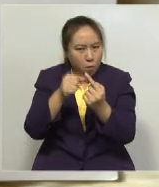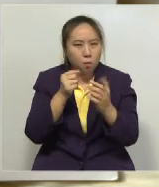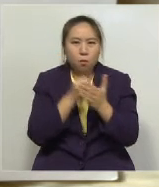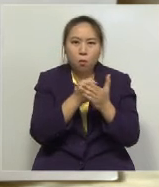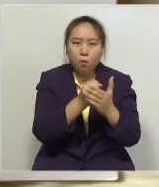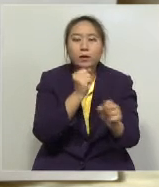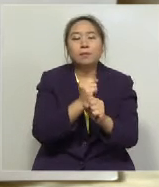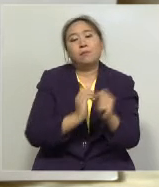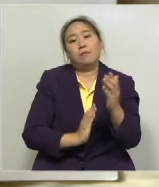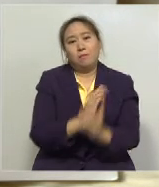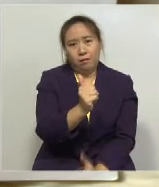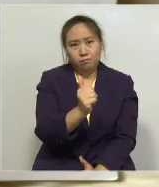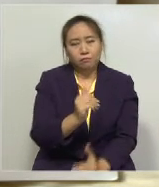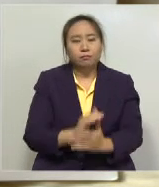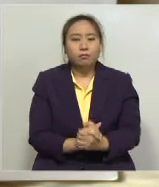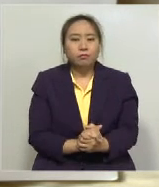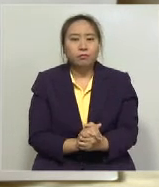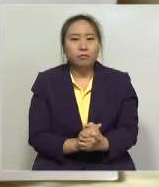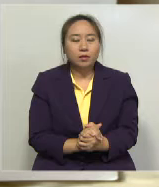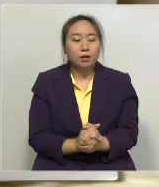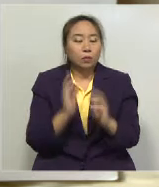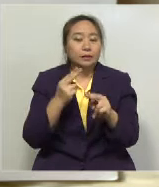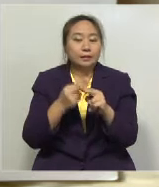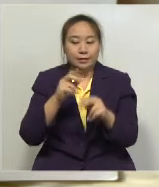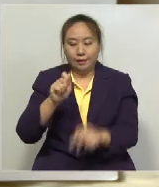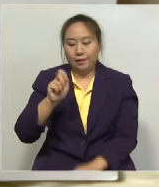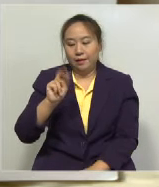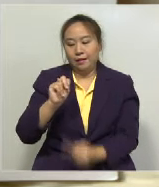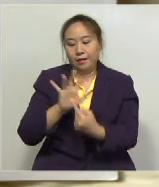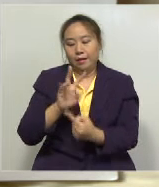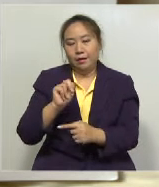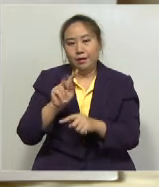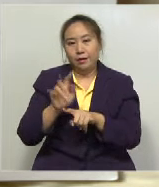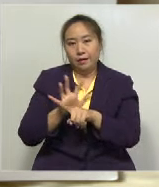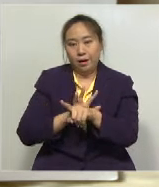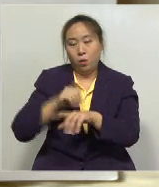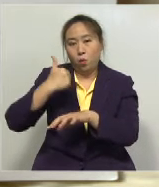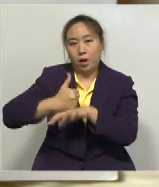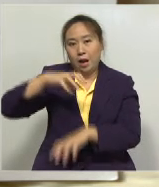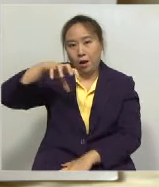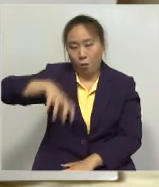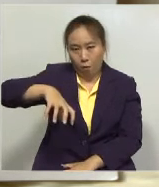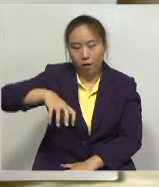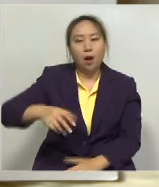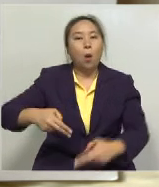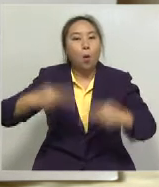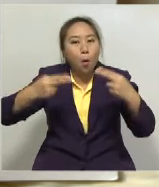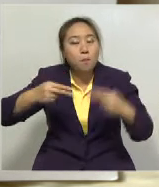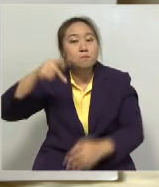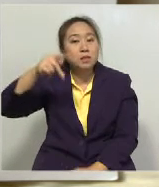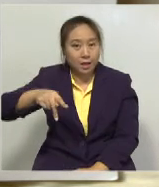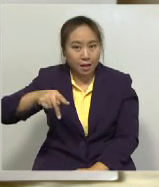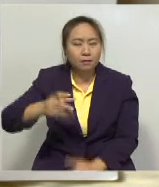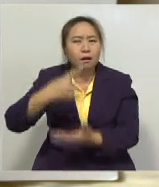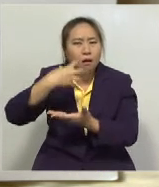ำเร็จทางด้านของนาวาเอกอนันต์สุราวันผู้บังคับการกรมรบพิเศษที่1ได้เล่าถึงความ